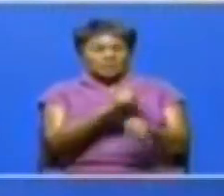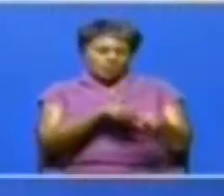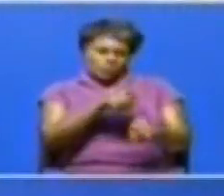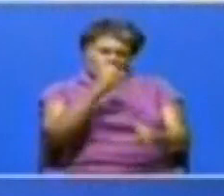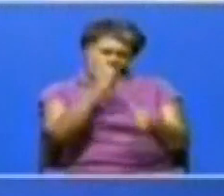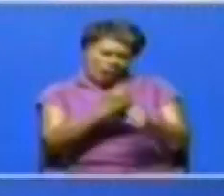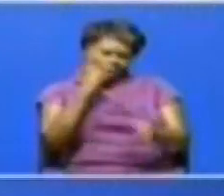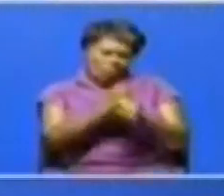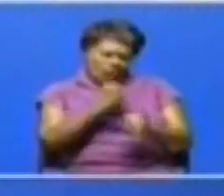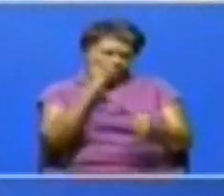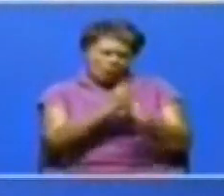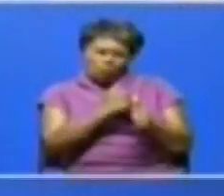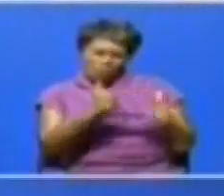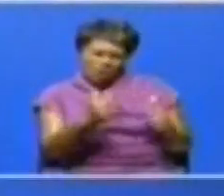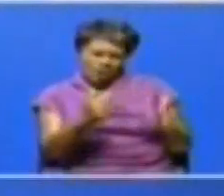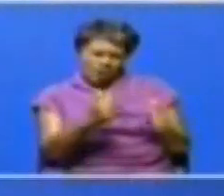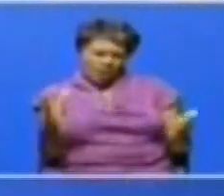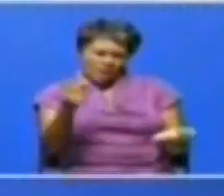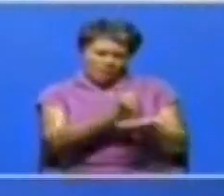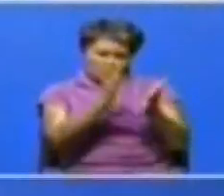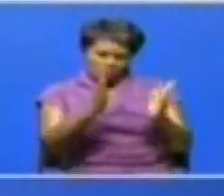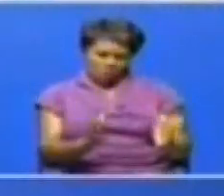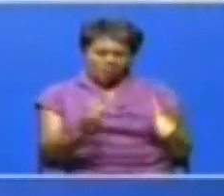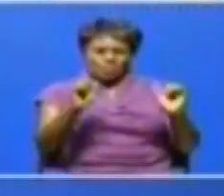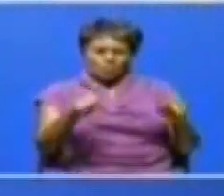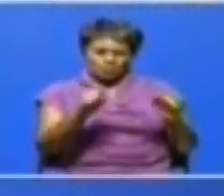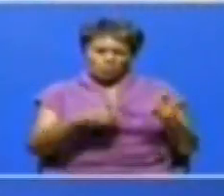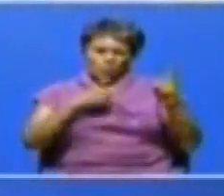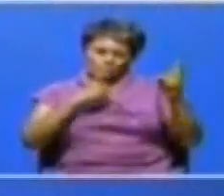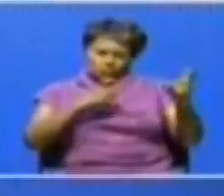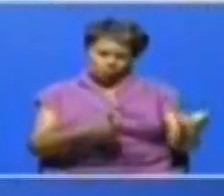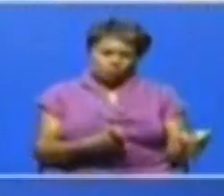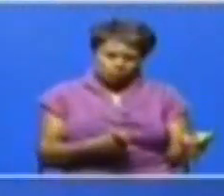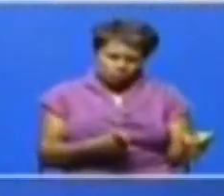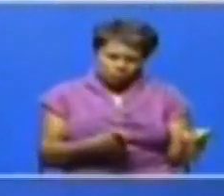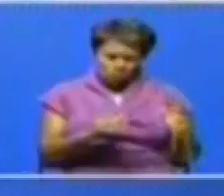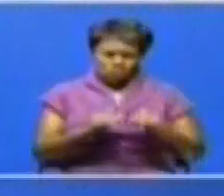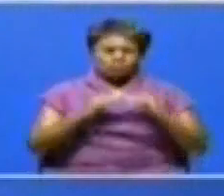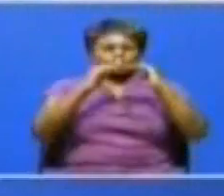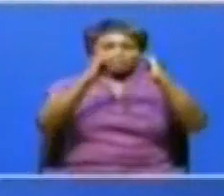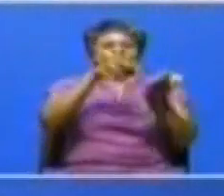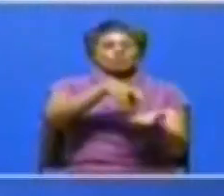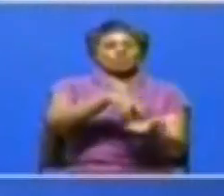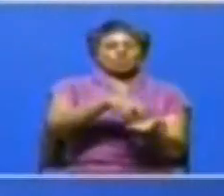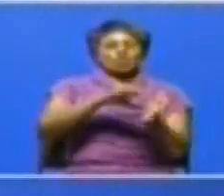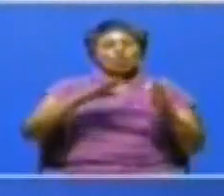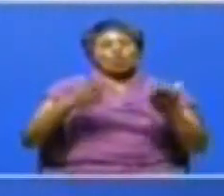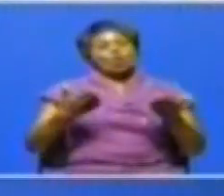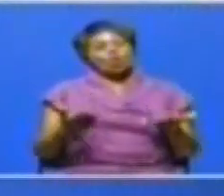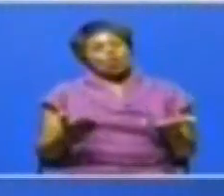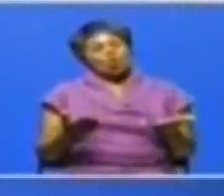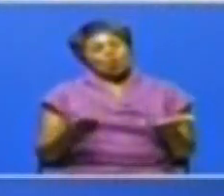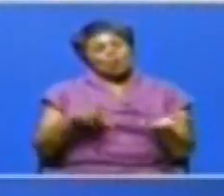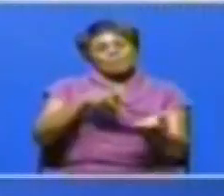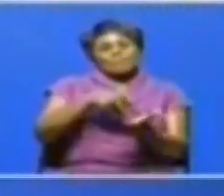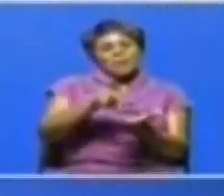ukifanya kazi kwa bidii, mwajiri wako hakuna ruhusa ya kukuzawadi kwa njia ya kukupandisha cheo kwa mfano, ama